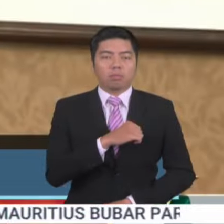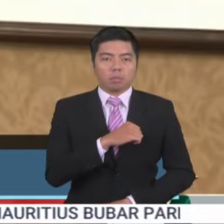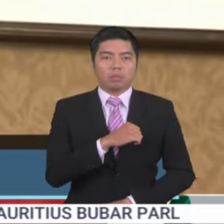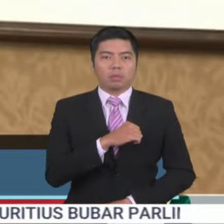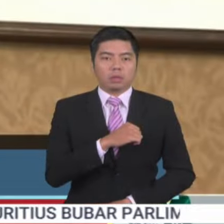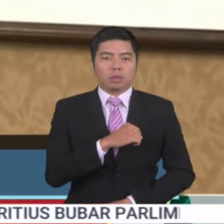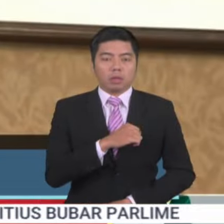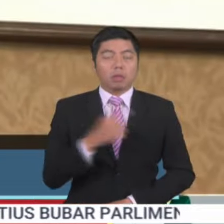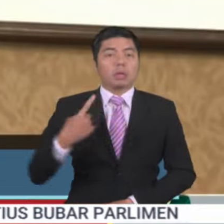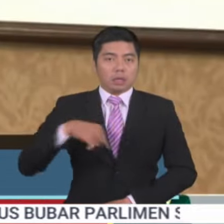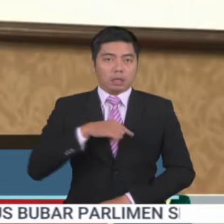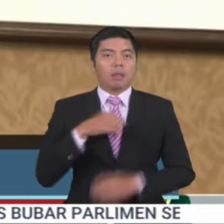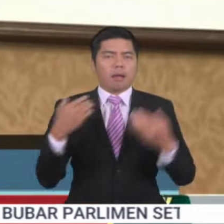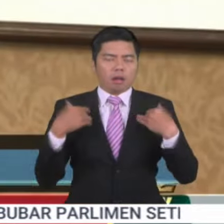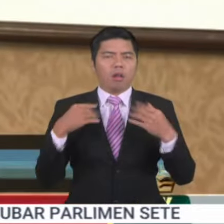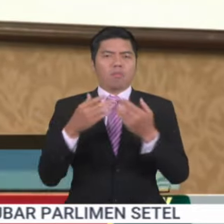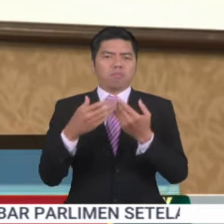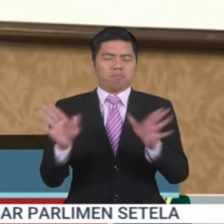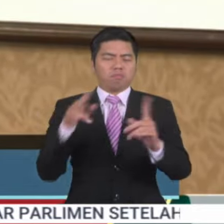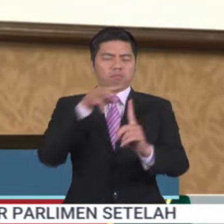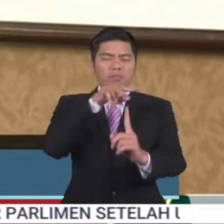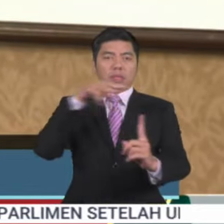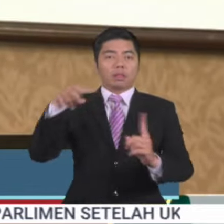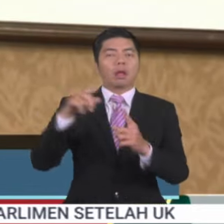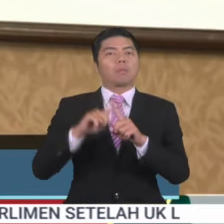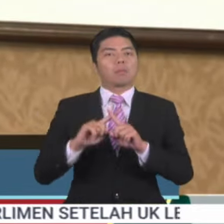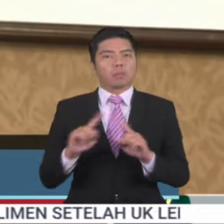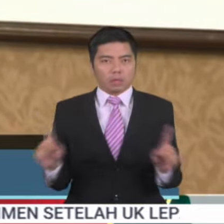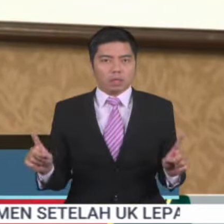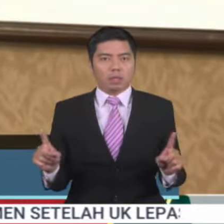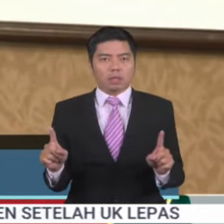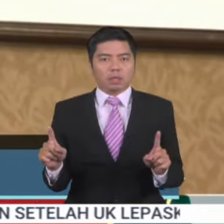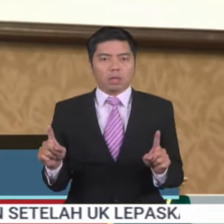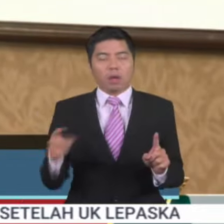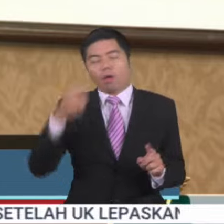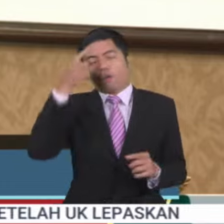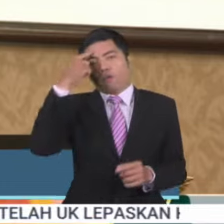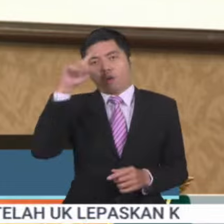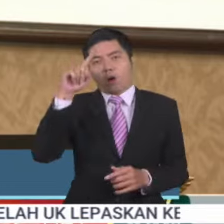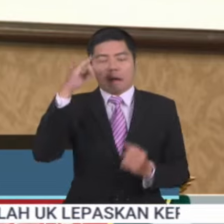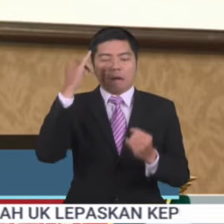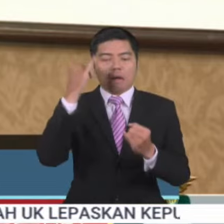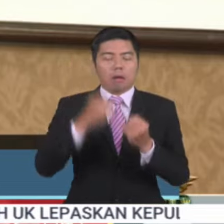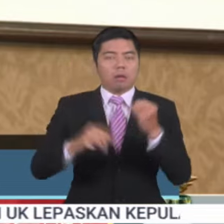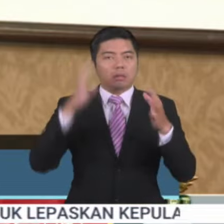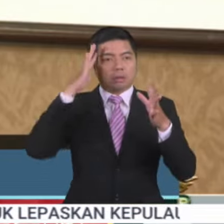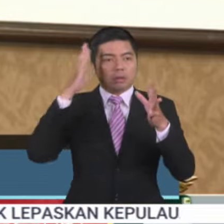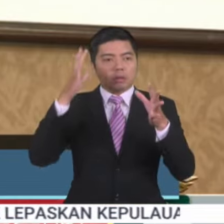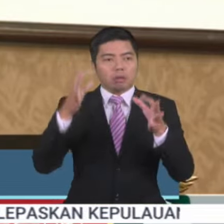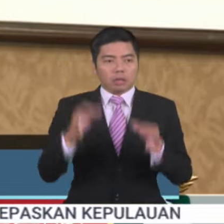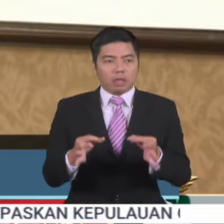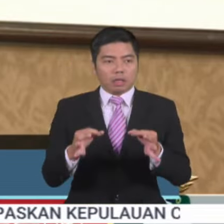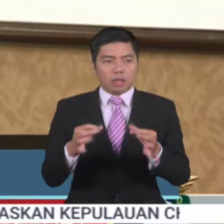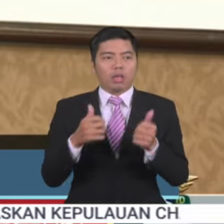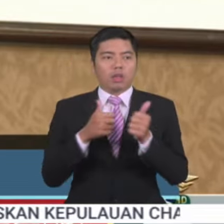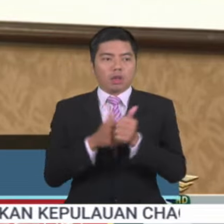we have that open view, but then to. Finally decide will be this consensus within